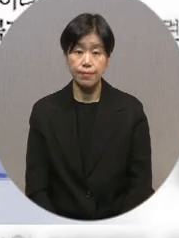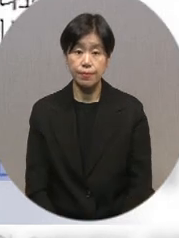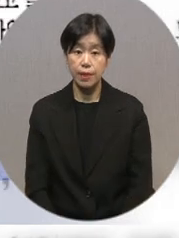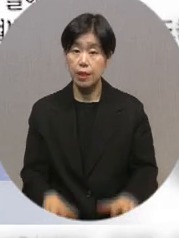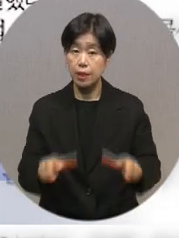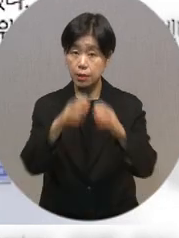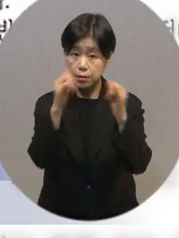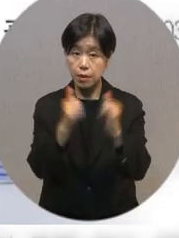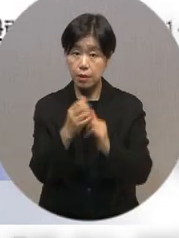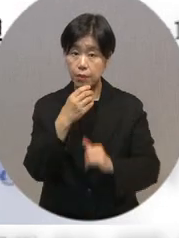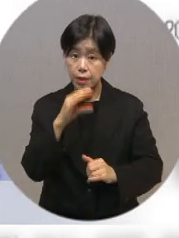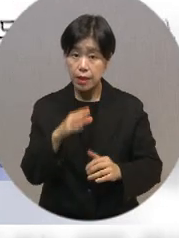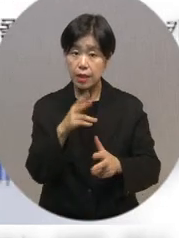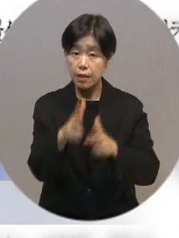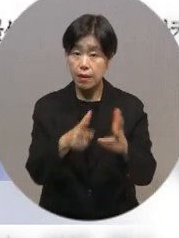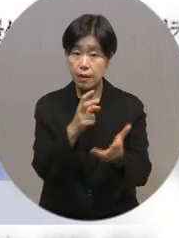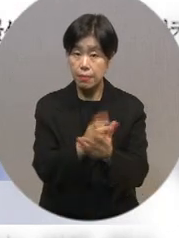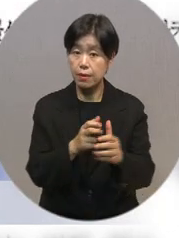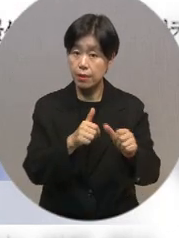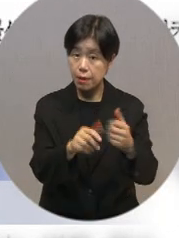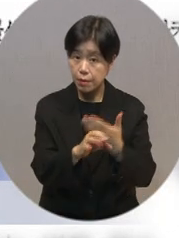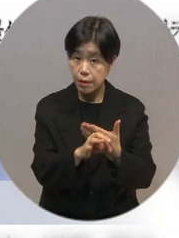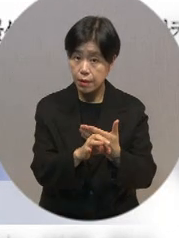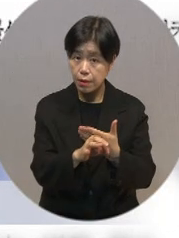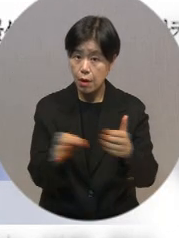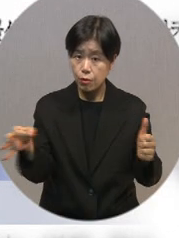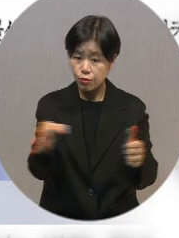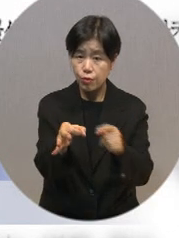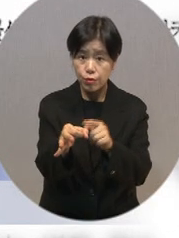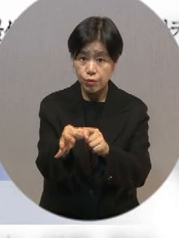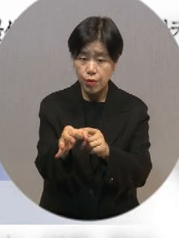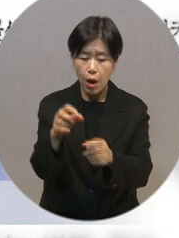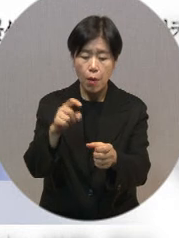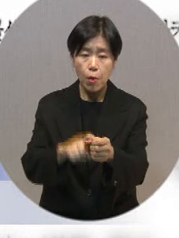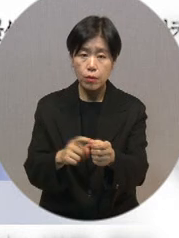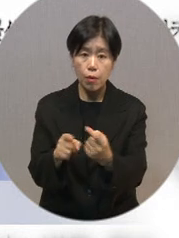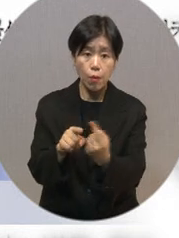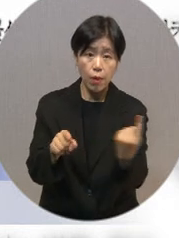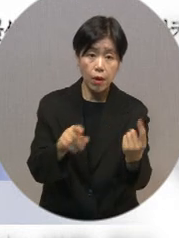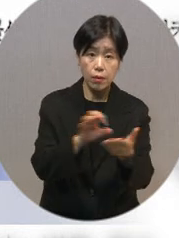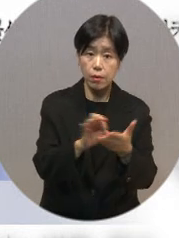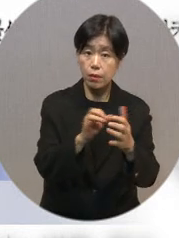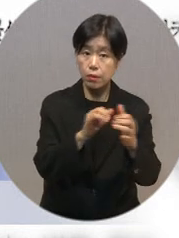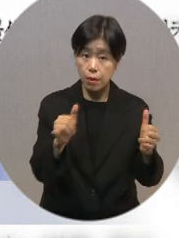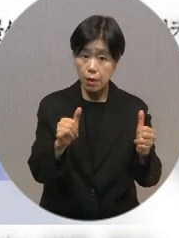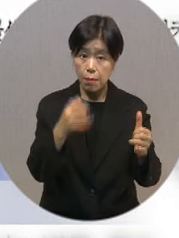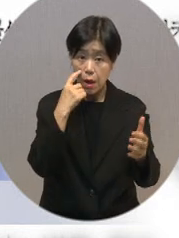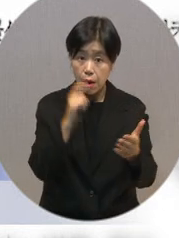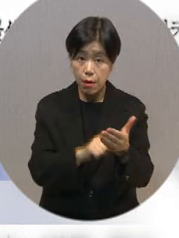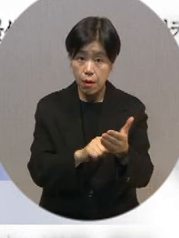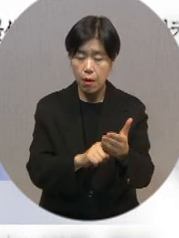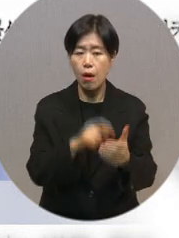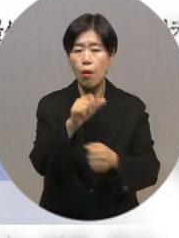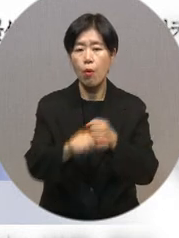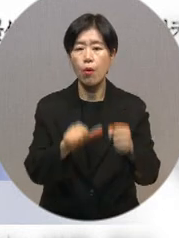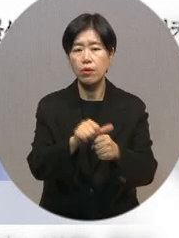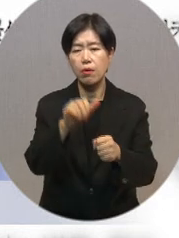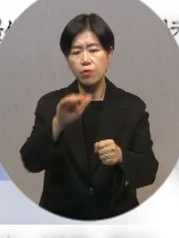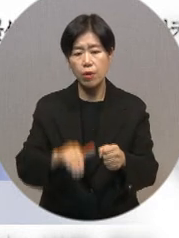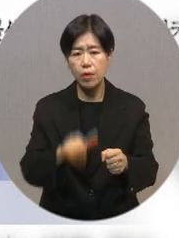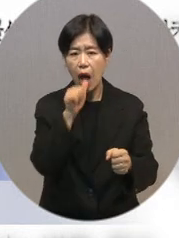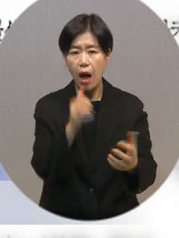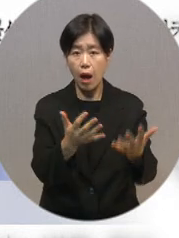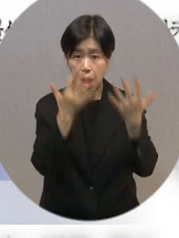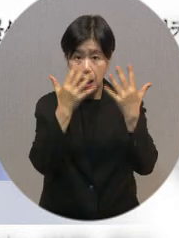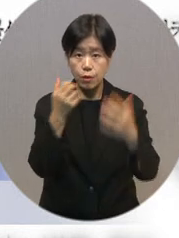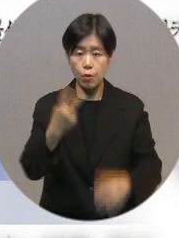현재 사회복지 사업법에 따르면 보조금을 목적외의 용도로 사용한 자는 5년 이하 징역 또는 5천만 원 이하의